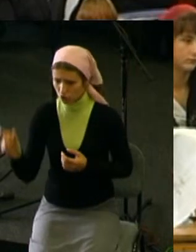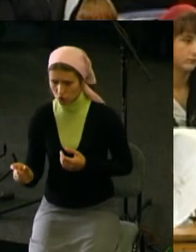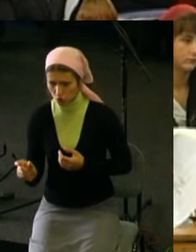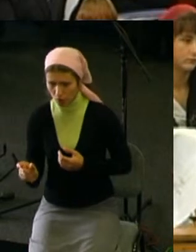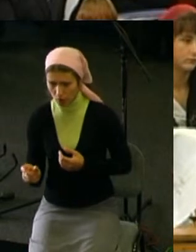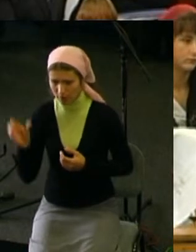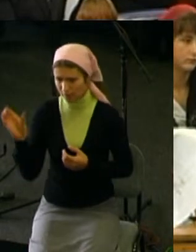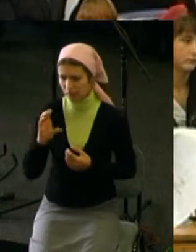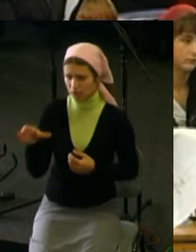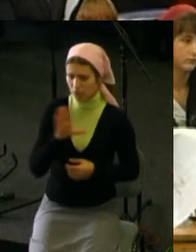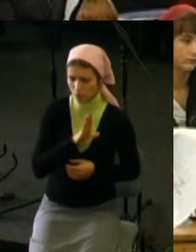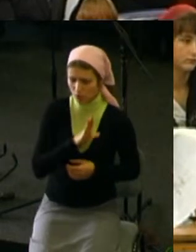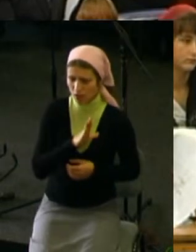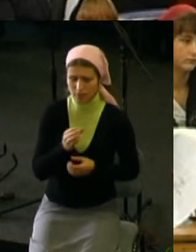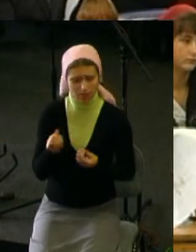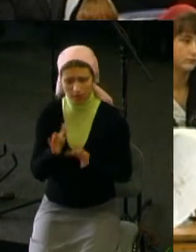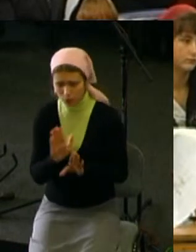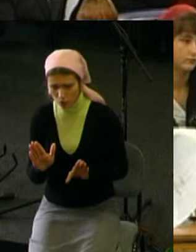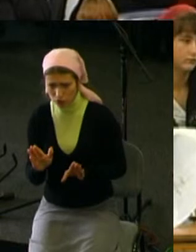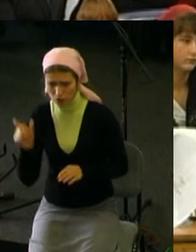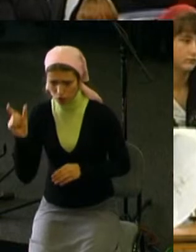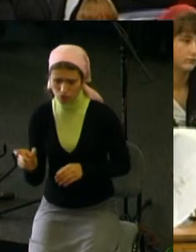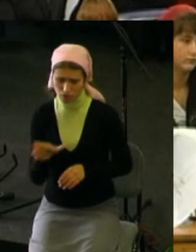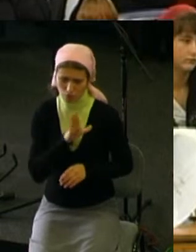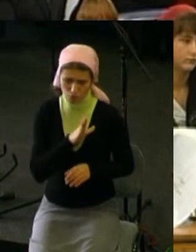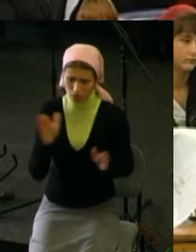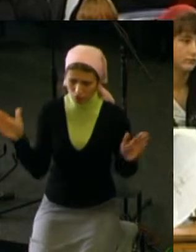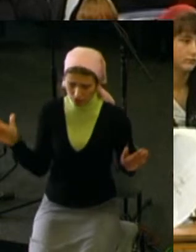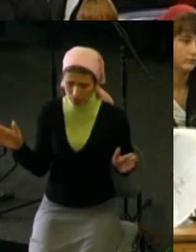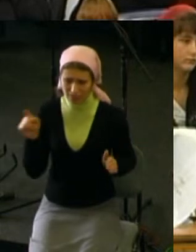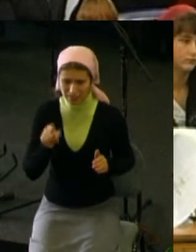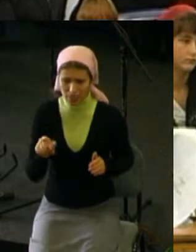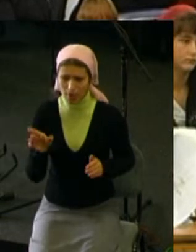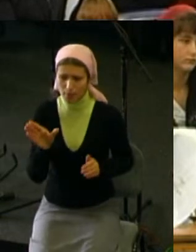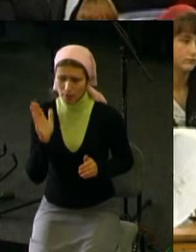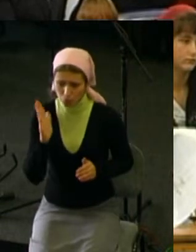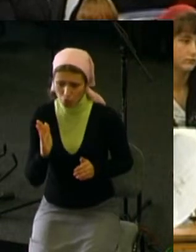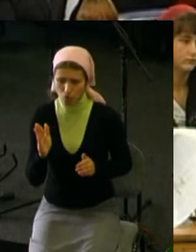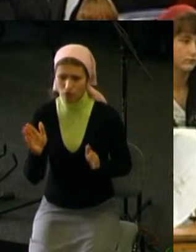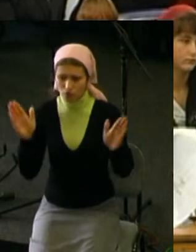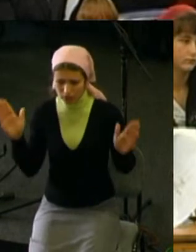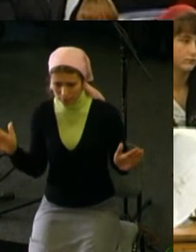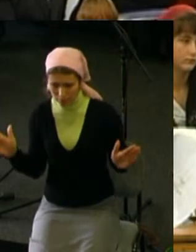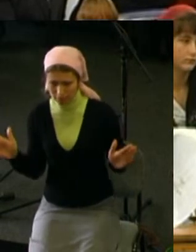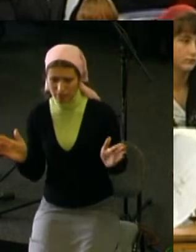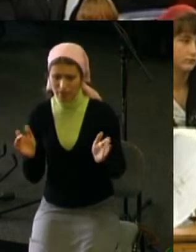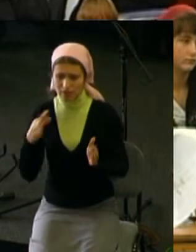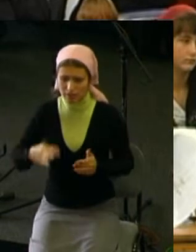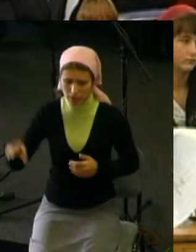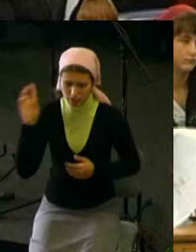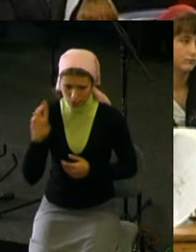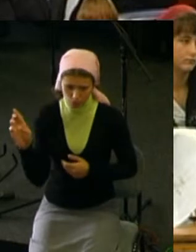це не просто людина була на хресті розіп'ята Це був розіп'ятий син